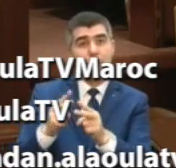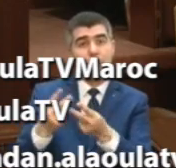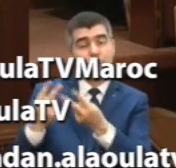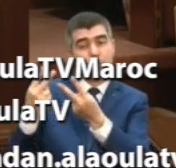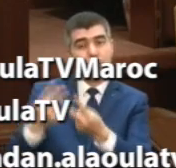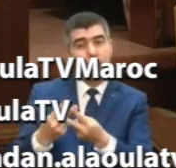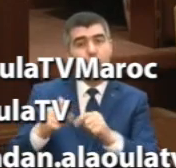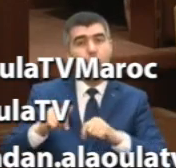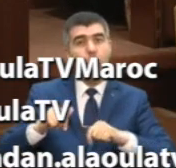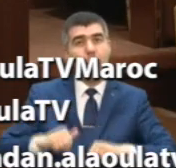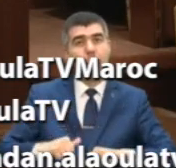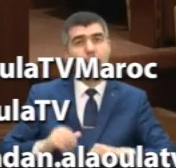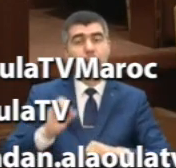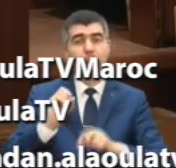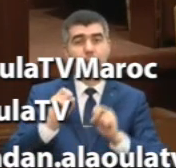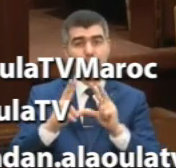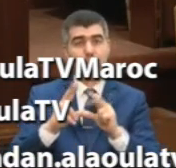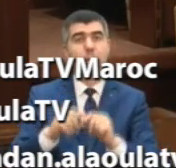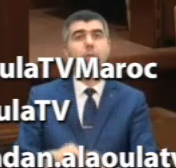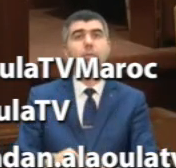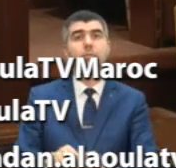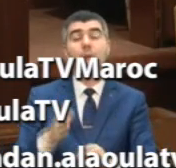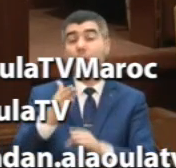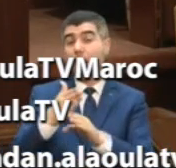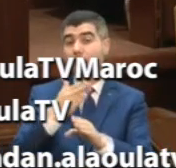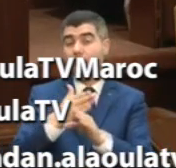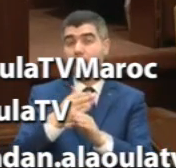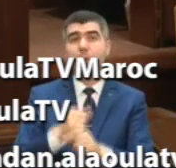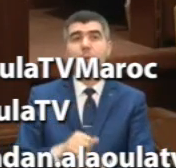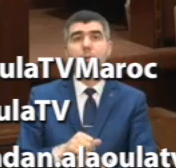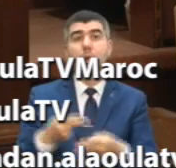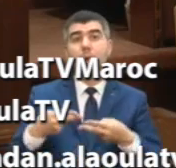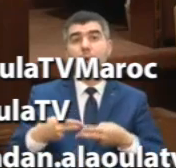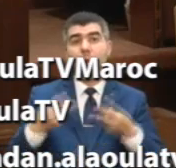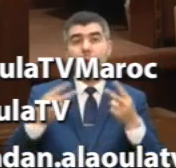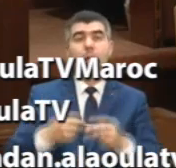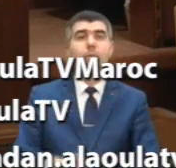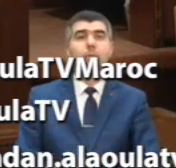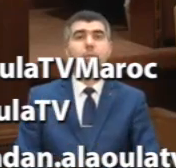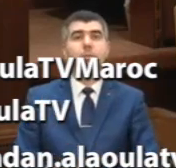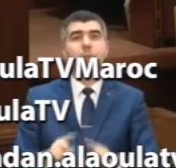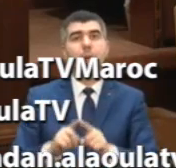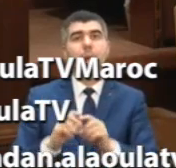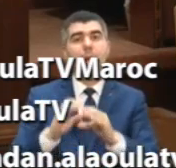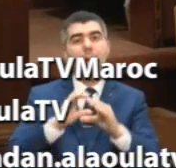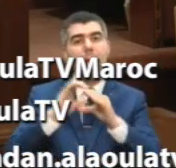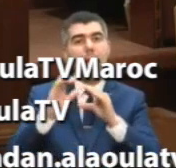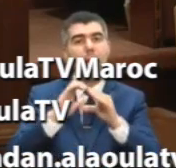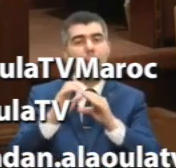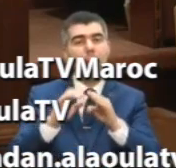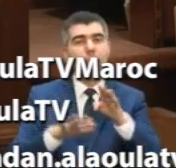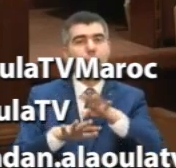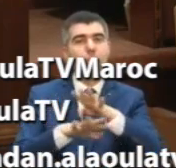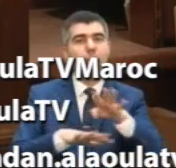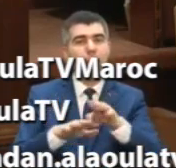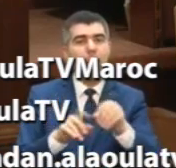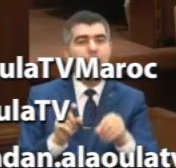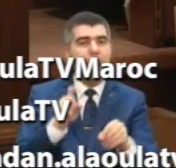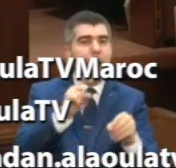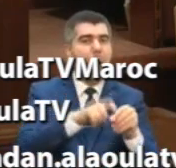سيد الوزير. لقد سبق لكم أن أعلنتم أن الحوار الاجتماعي مع المركزيات